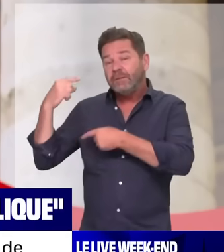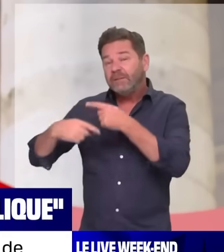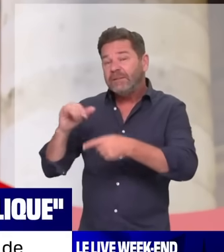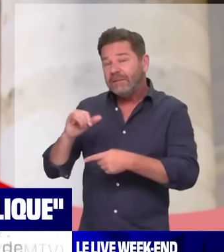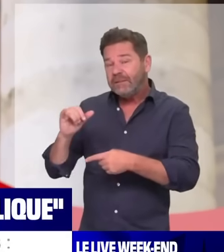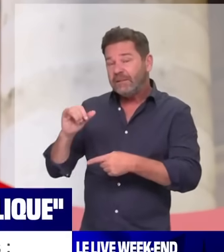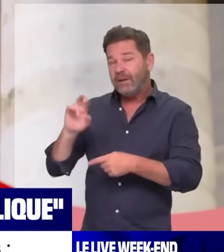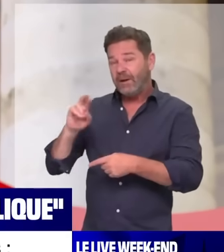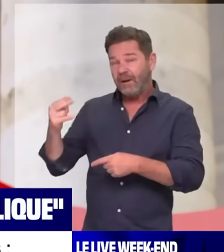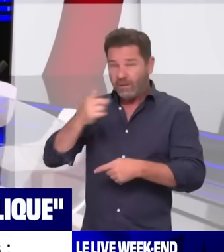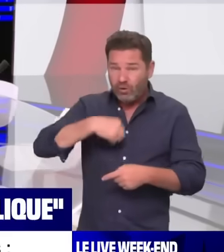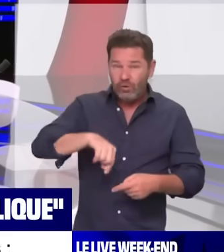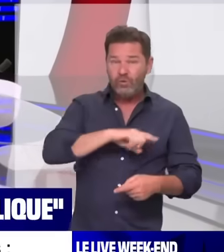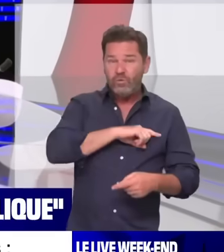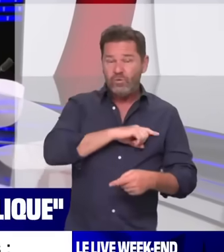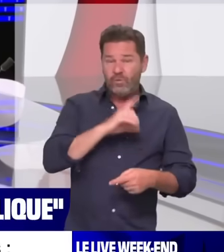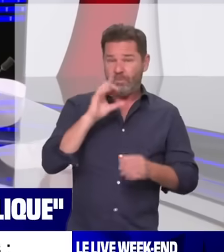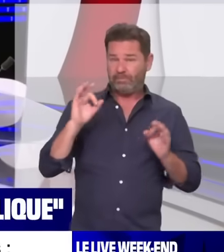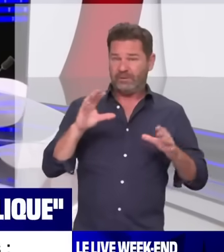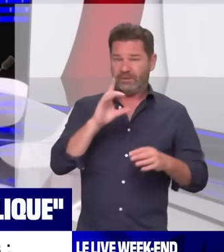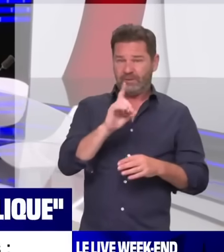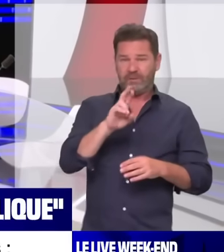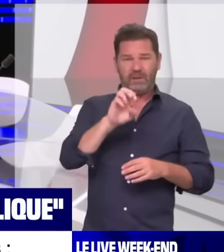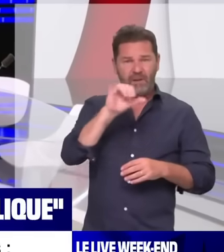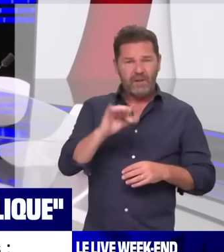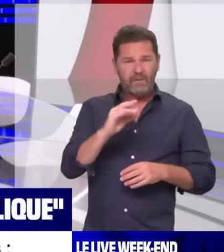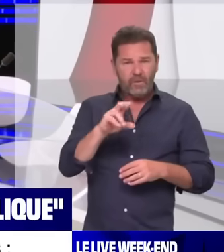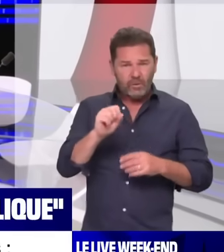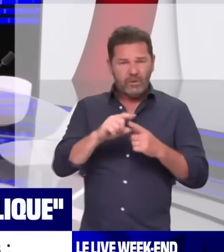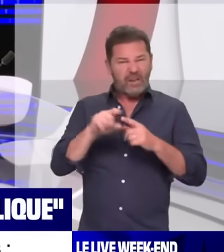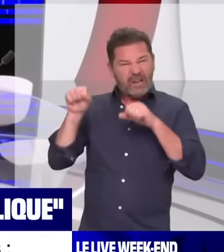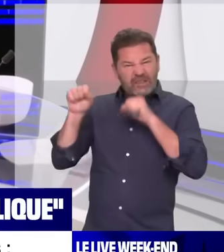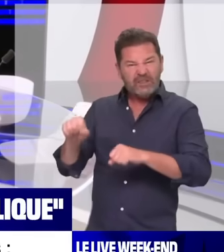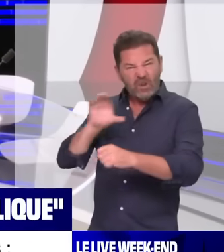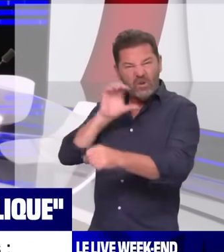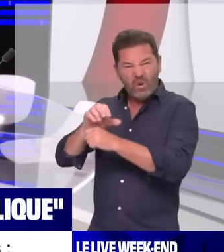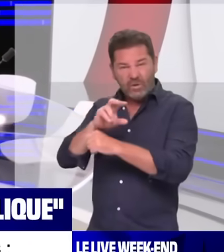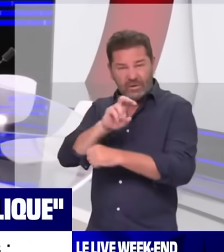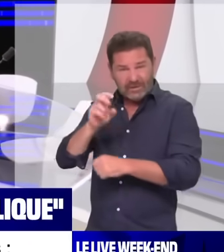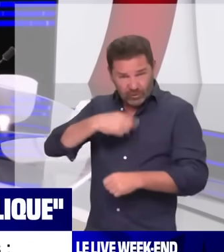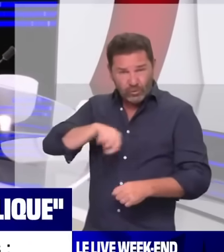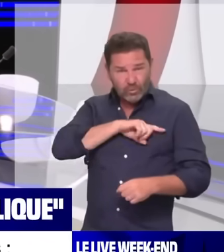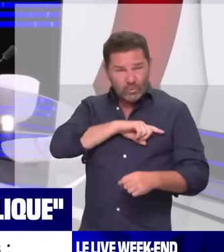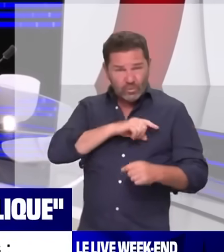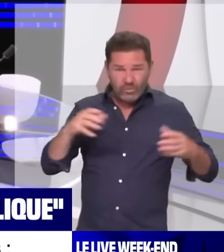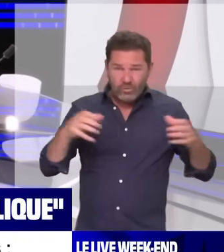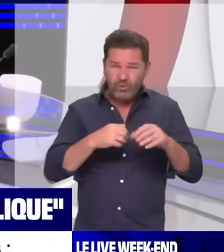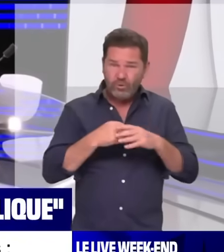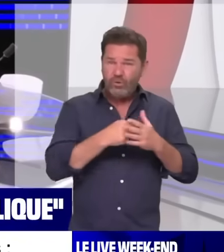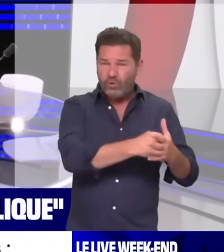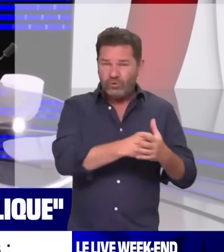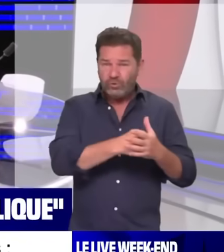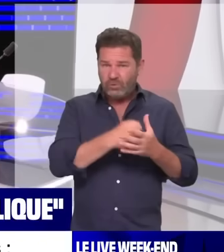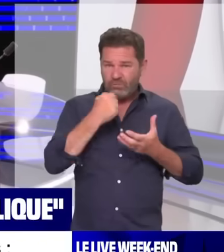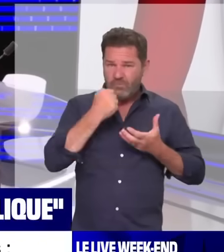héritiers des drfusard nous sommes les héritiers des résistants en Asie toute notre vie toute notre histoire politique c'est